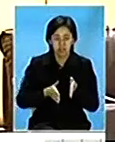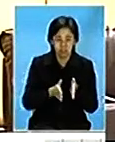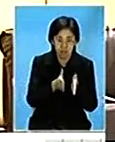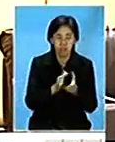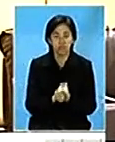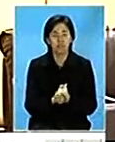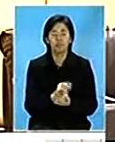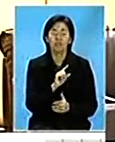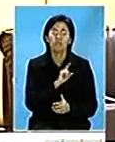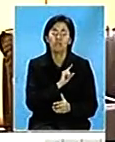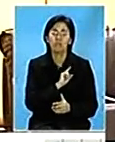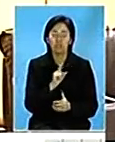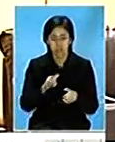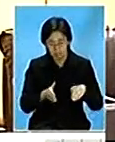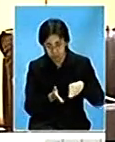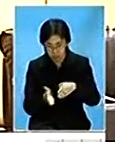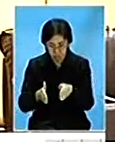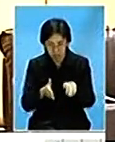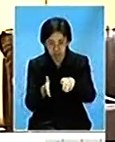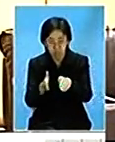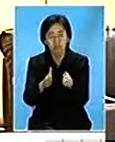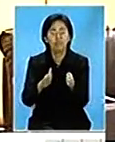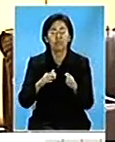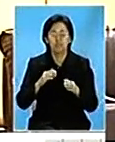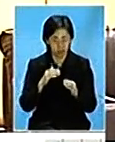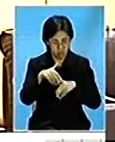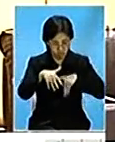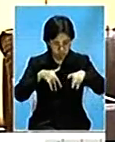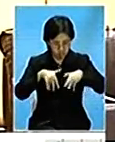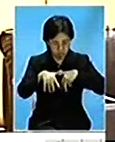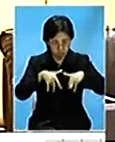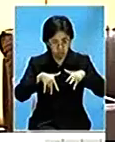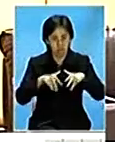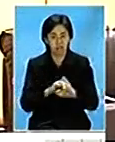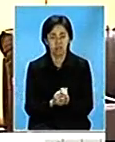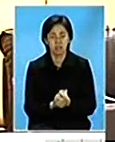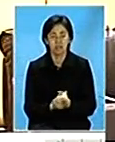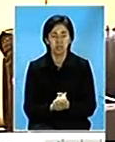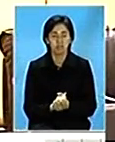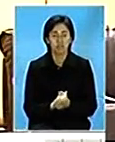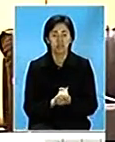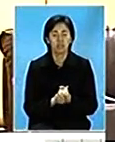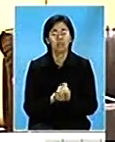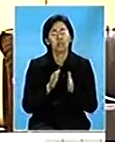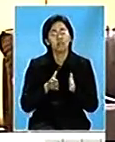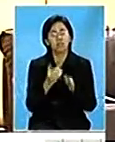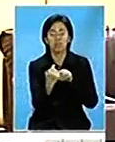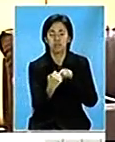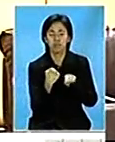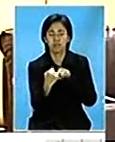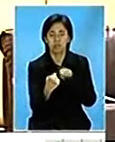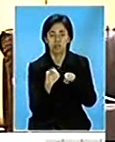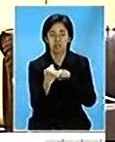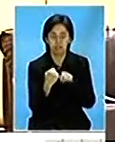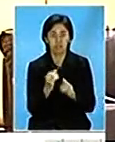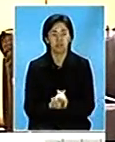มีลักษณะคดโค้งไปตามชุมชนย่อยที่มีช่องจราจรไม่เกิน2ช่องทางยาน